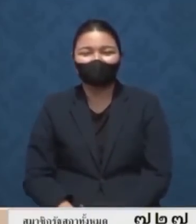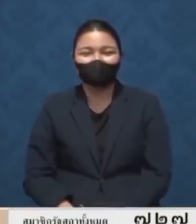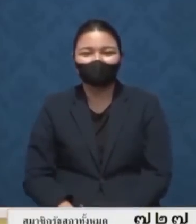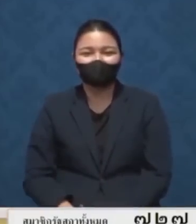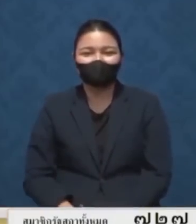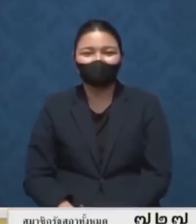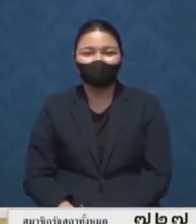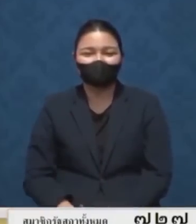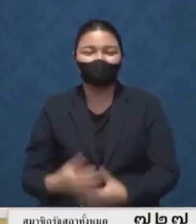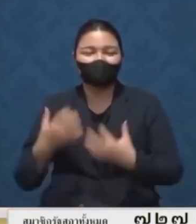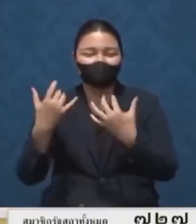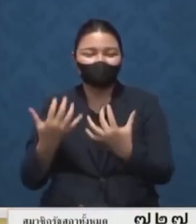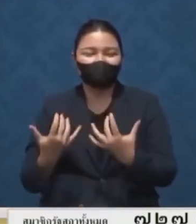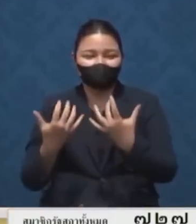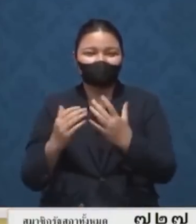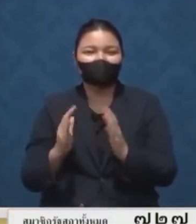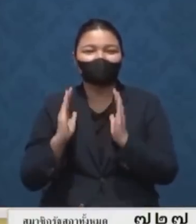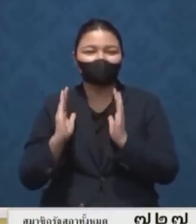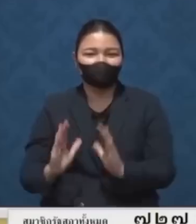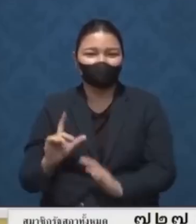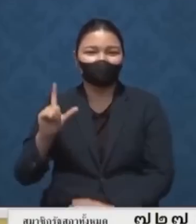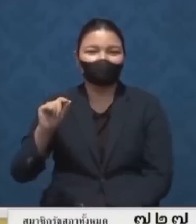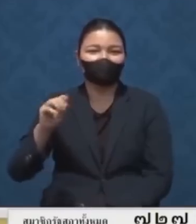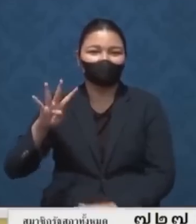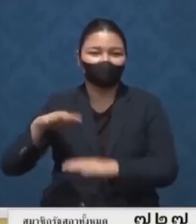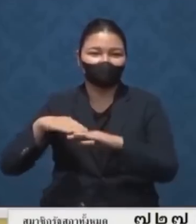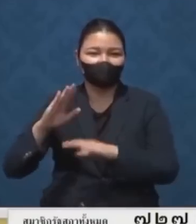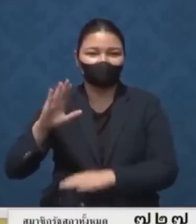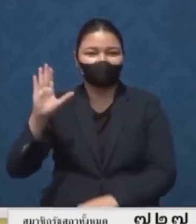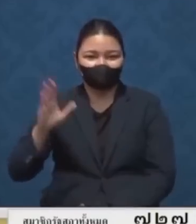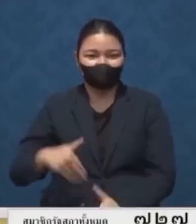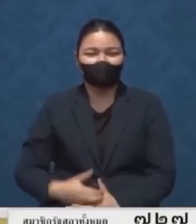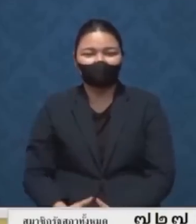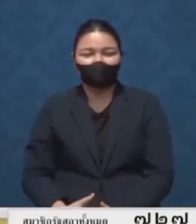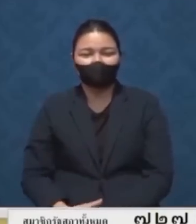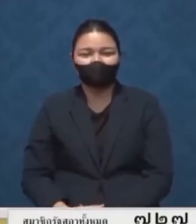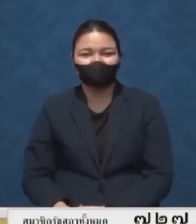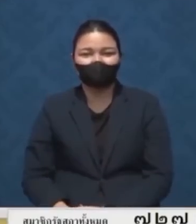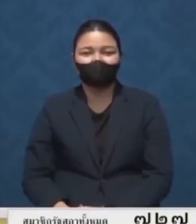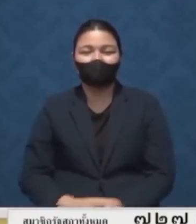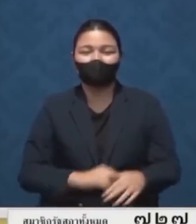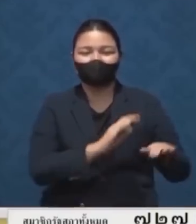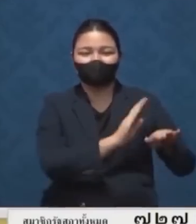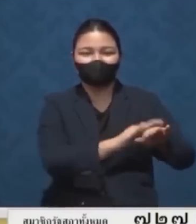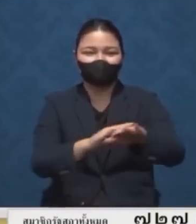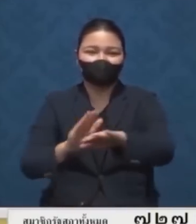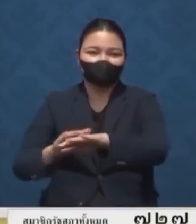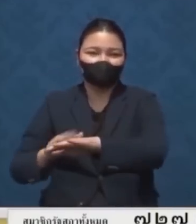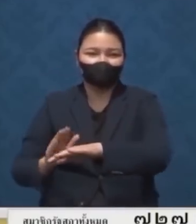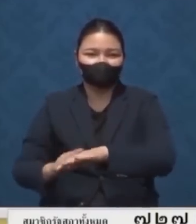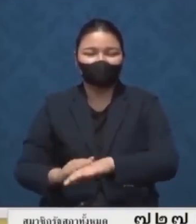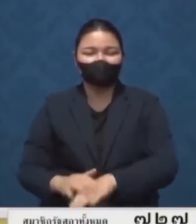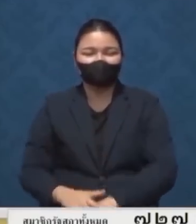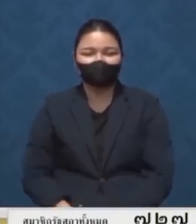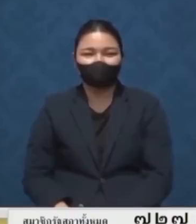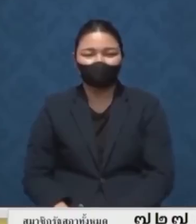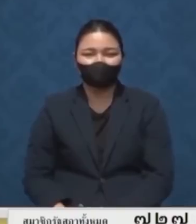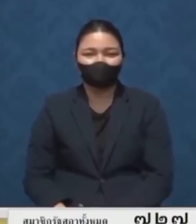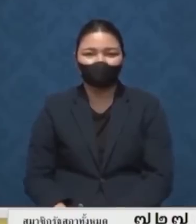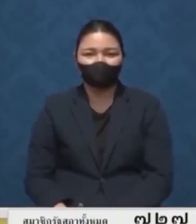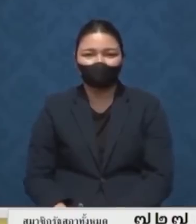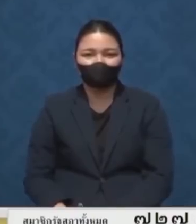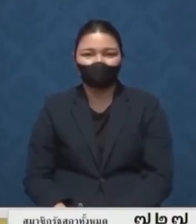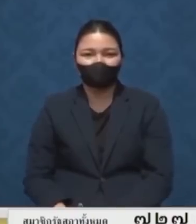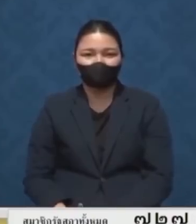24คนครับบทพอเราไปไปช่วยกันหน่อยนะครับเพราะเราช่วยกันหน่อยเอาใจมีสมาชิก